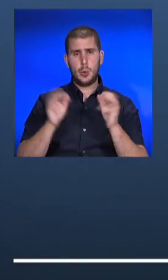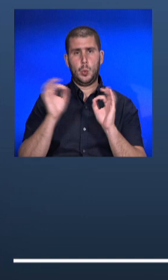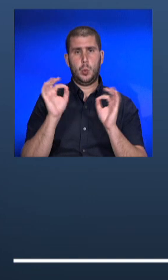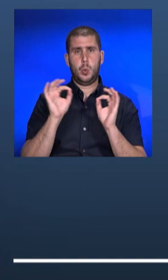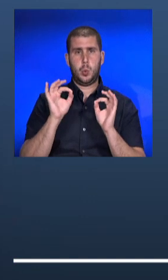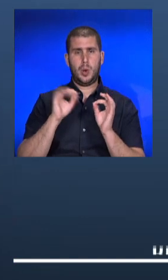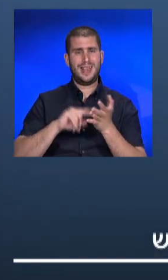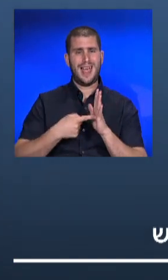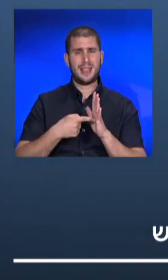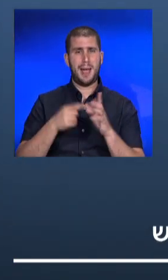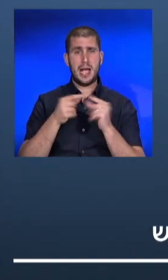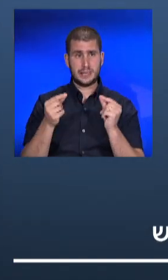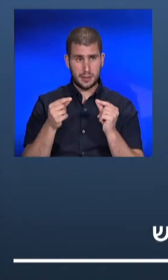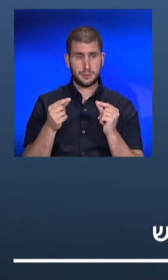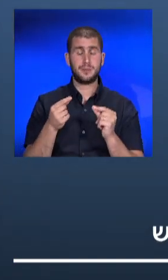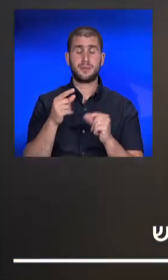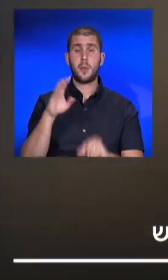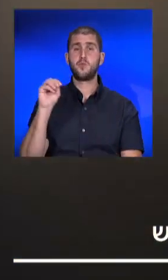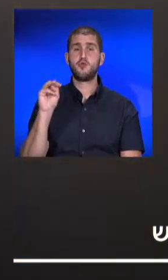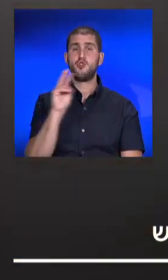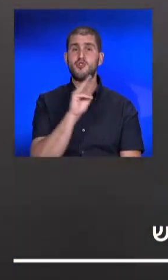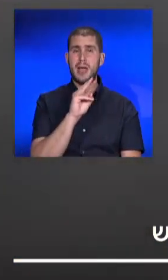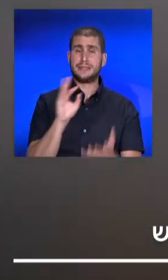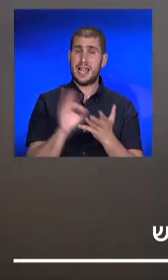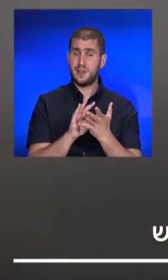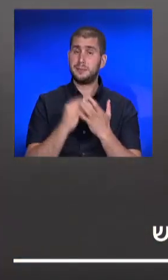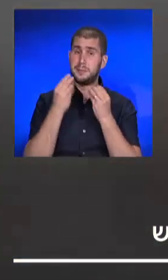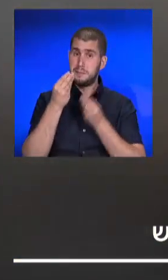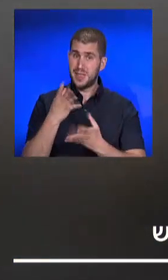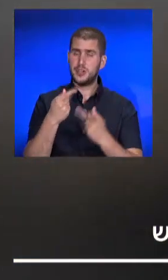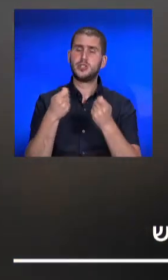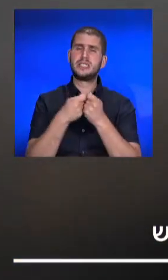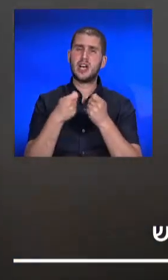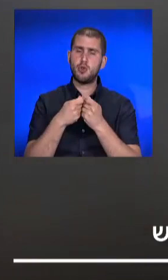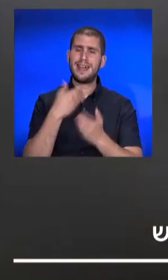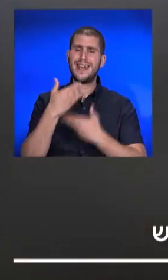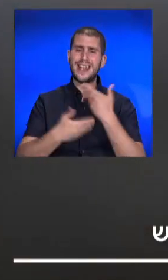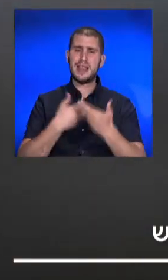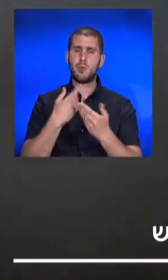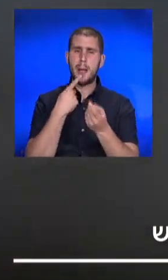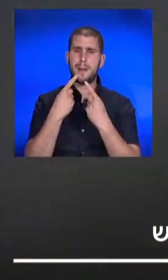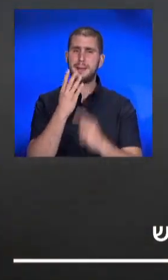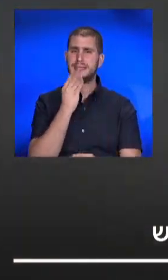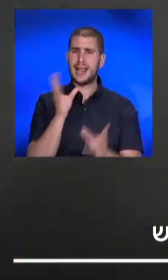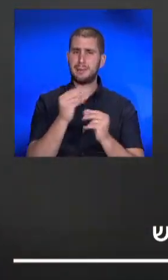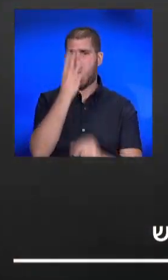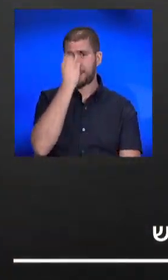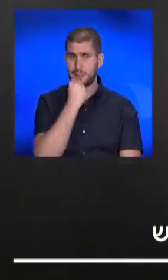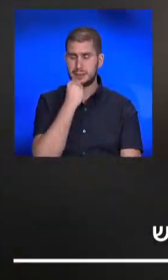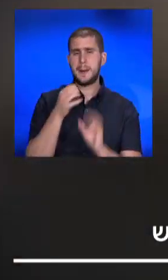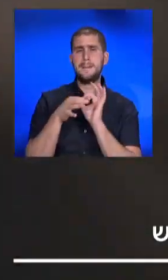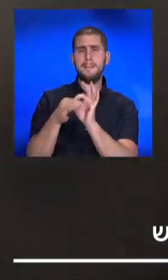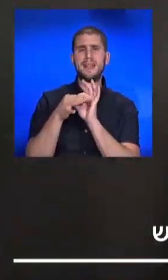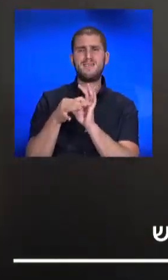יעדים ברצועה, ומשה שטיינמנץ מדווח שזה כנראה קשור להתקדמות במגעים בין ישראל לחמאס, בתיווך